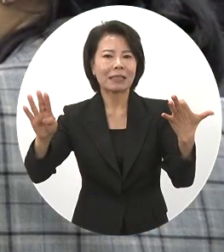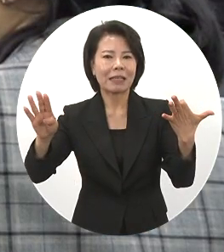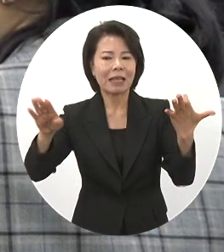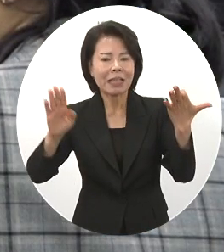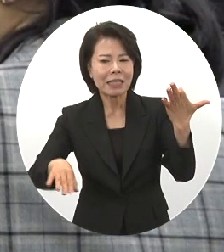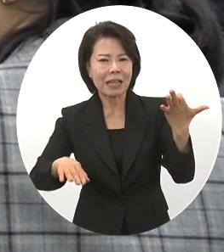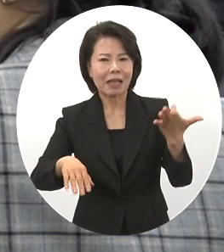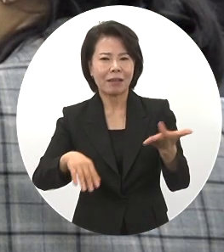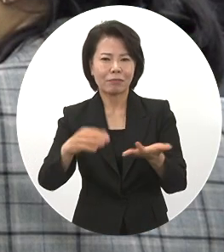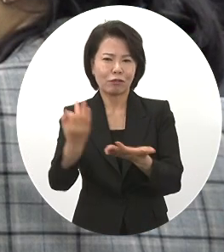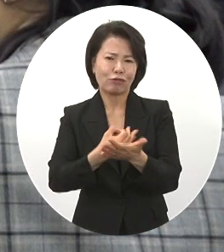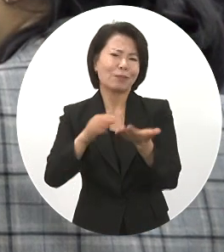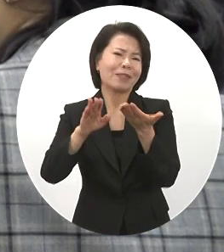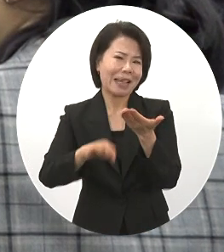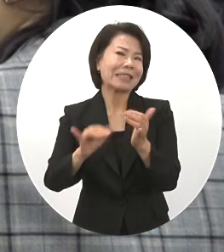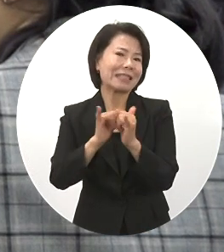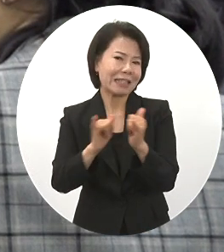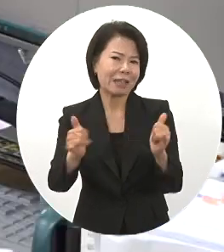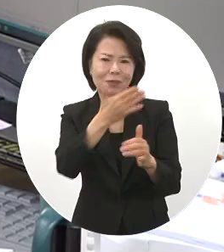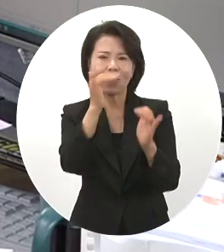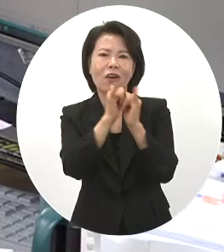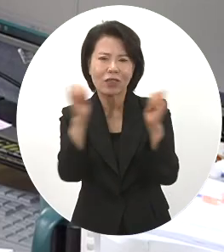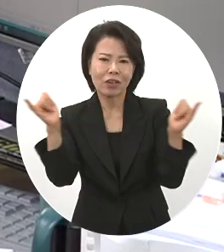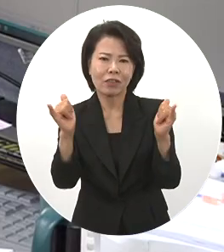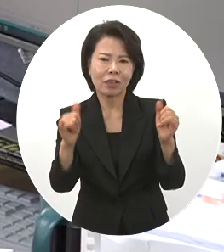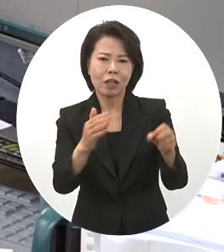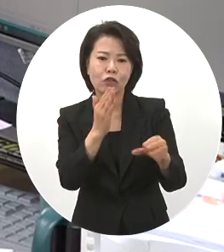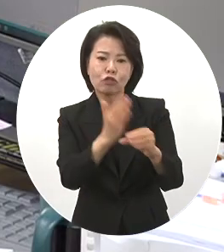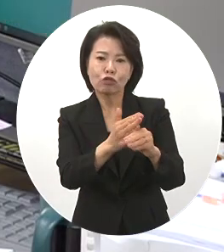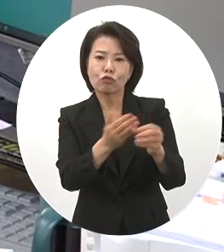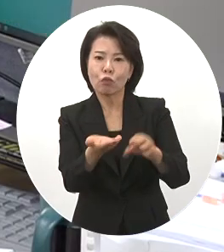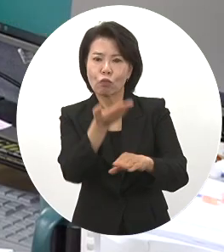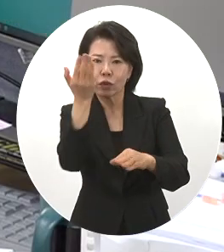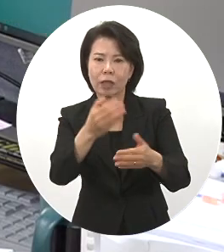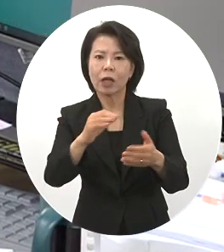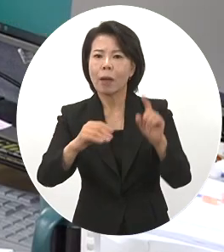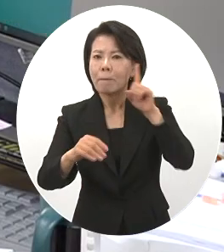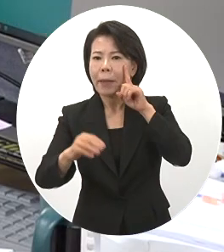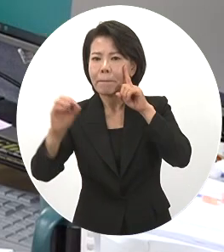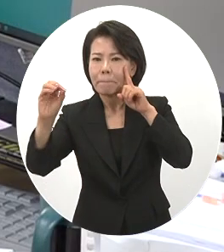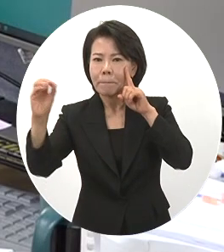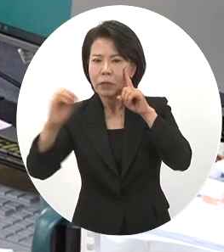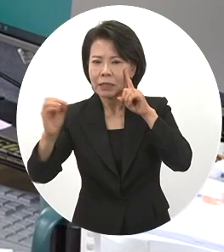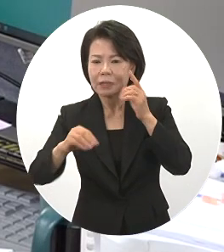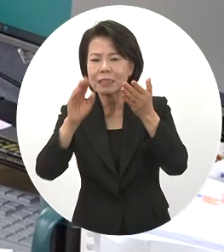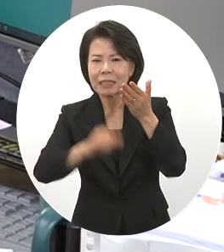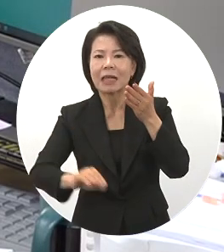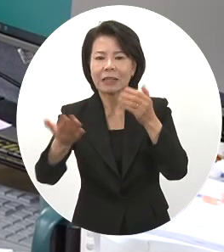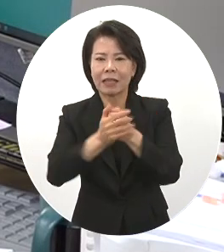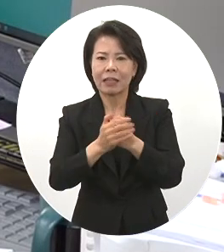34세 이하의 저소득 청년으로 가구소득이 기준 중위소득 100% 이하여야 합니다.